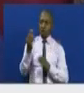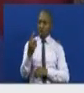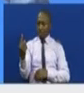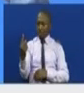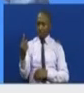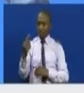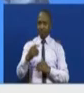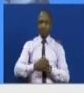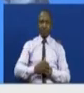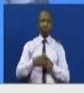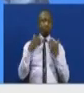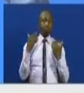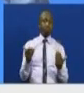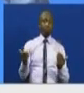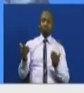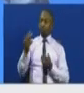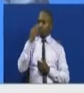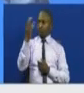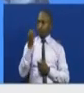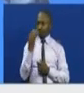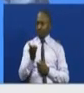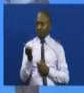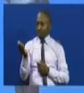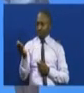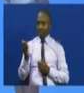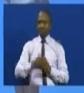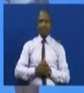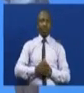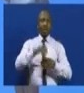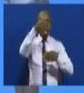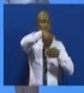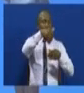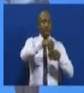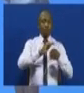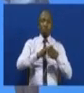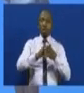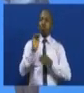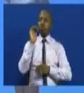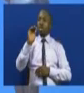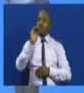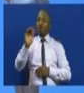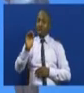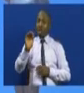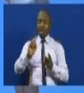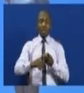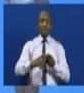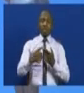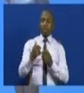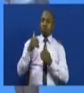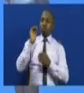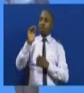2020-2021. Na sasa tugeukie taarifa nyingine. Abiria wanaotumia usafiri wa umma kwenda mikoani na nchi